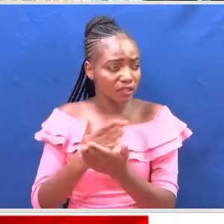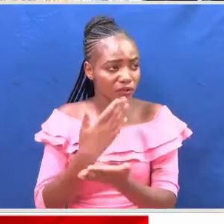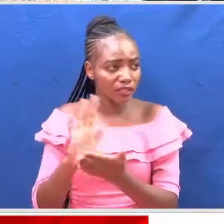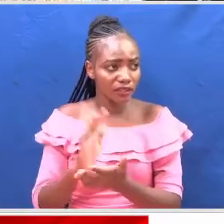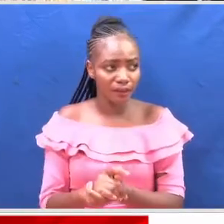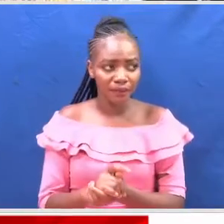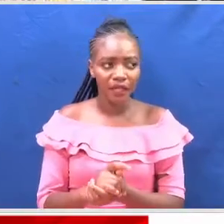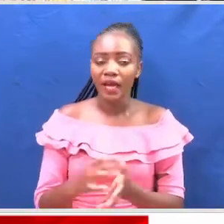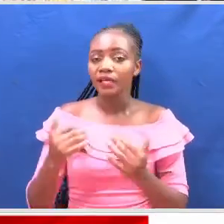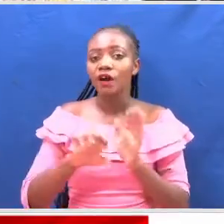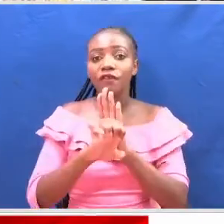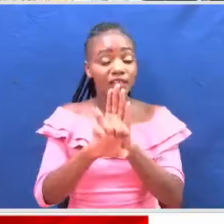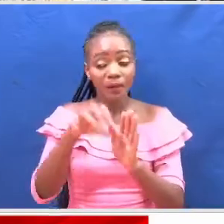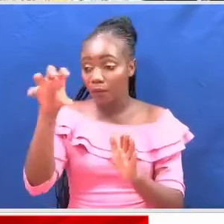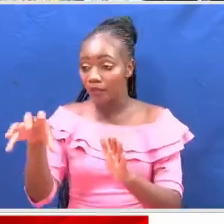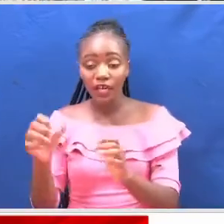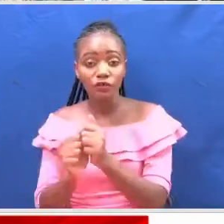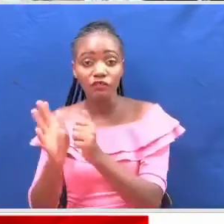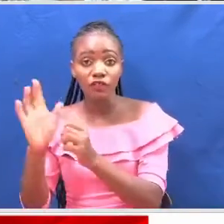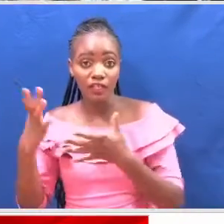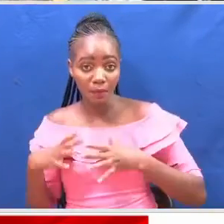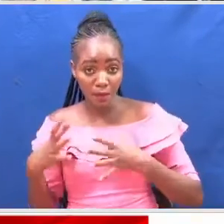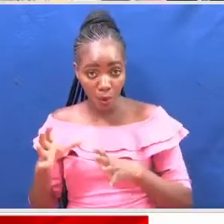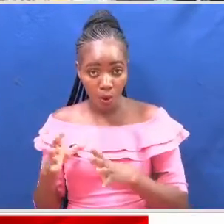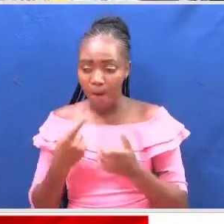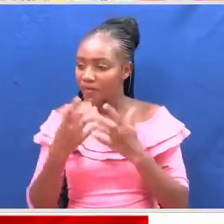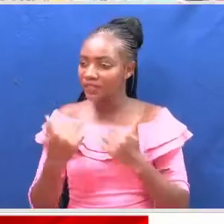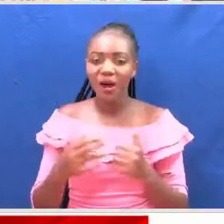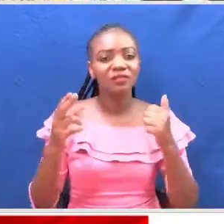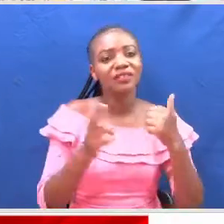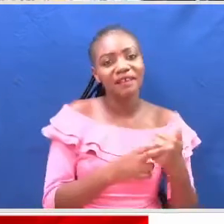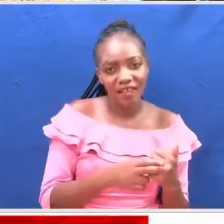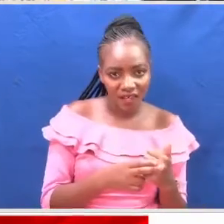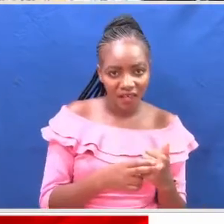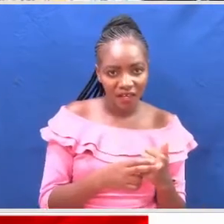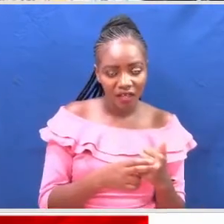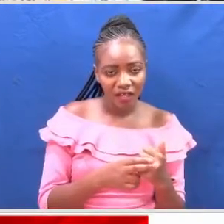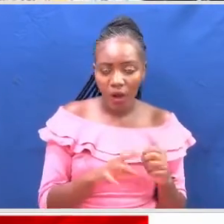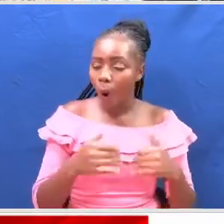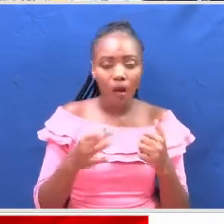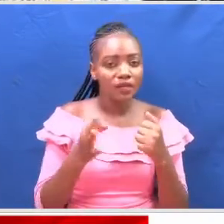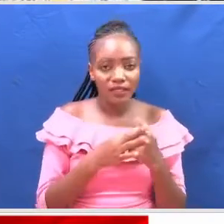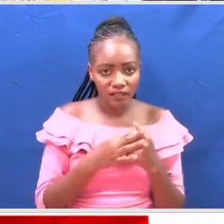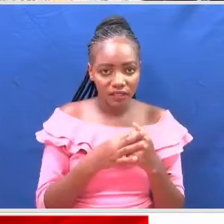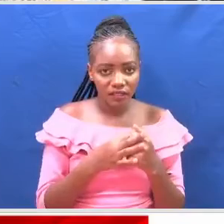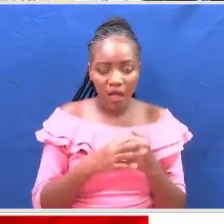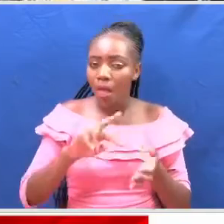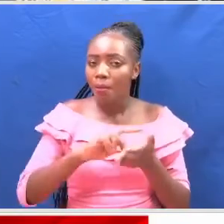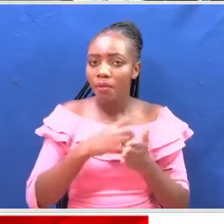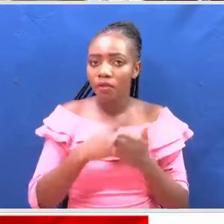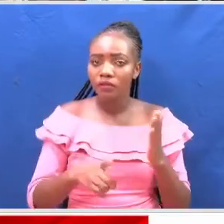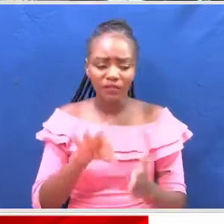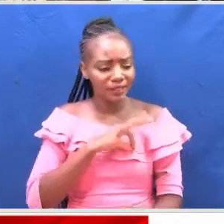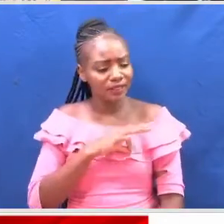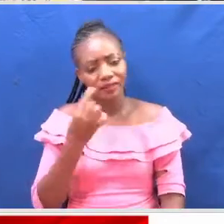Nissan, ilikuwa inabeba watu 14 na kuachia 100. Sasa unaona ikibeba watu 8 inawacha do kiasi, hata inakupea hata 30